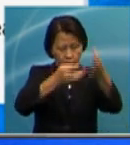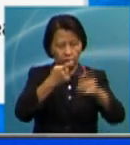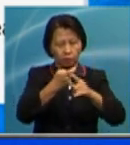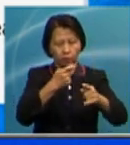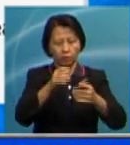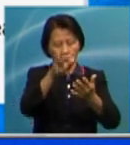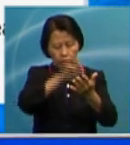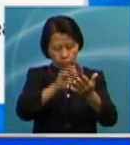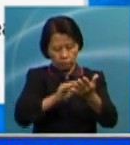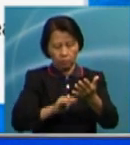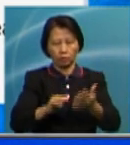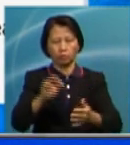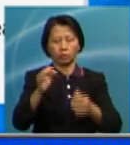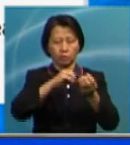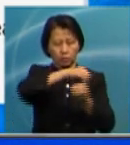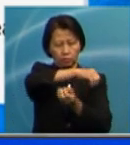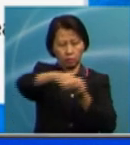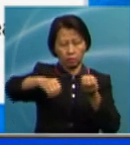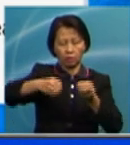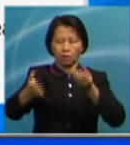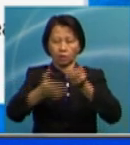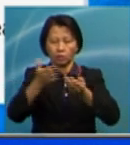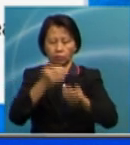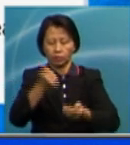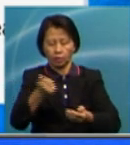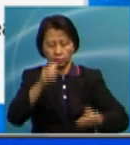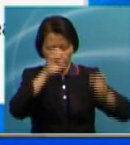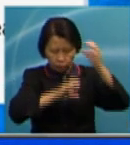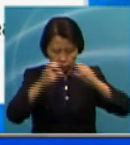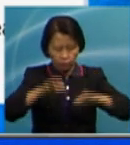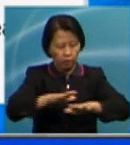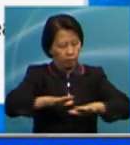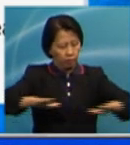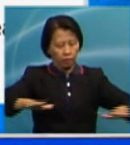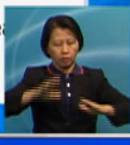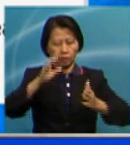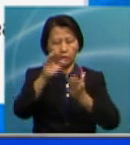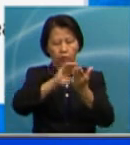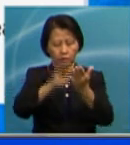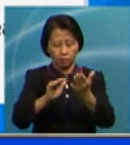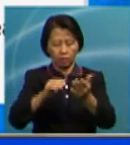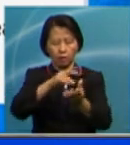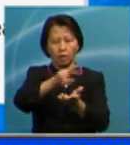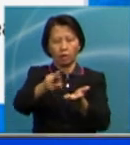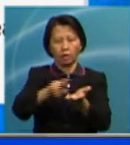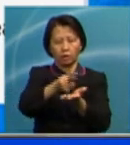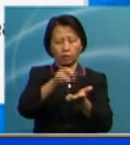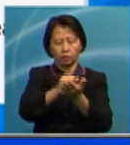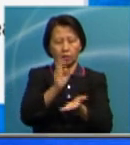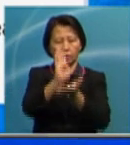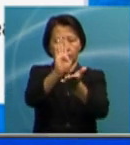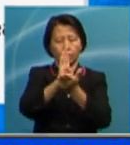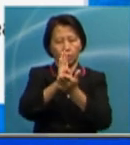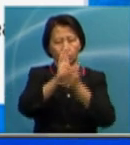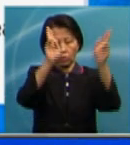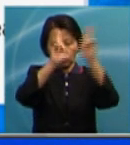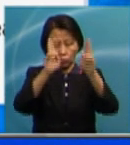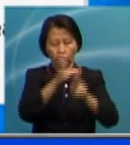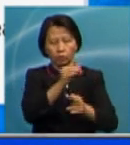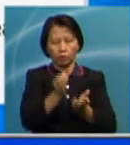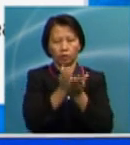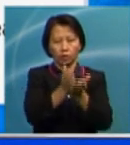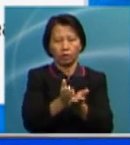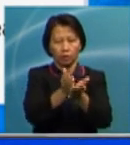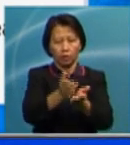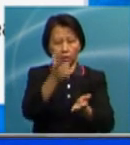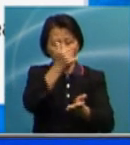data satelit kemudahan dan Aset mencari di daratan serta data rada dan bantuan udara dan maritim ini kerana